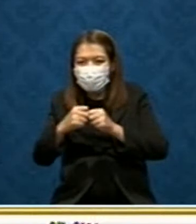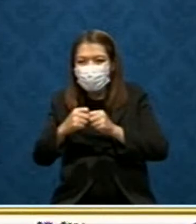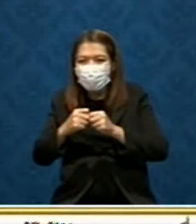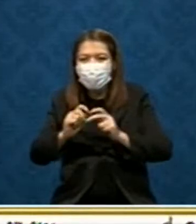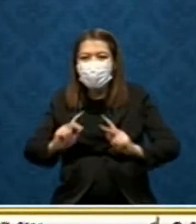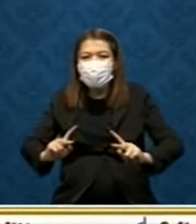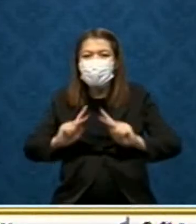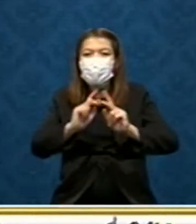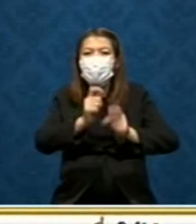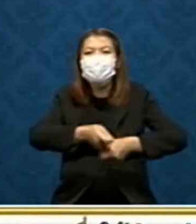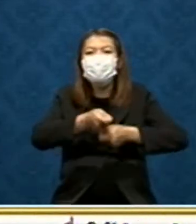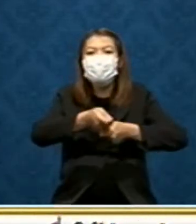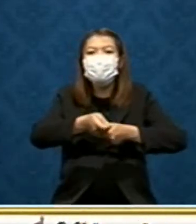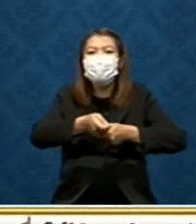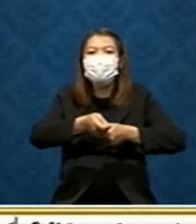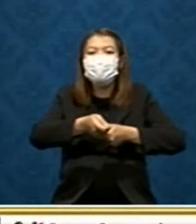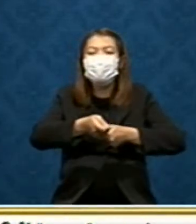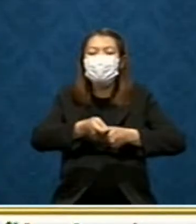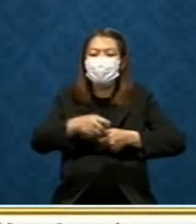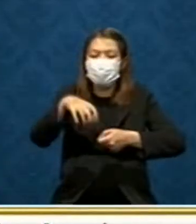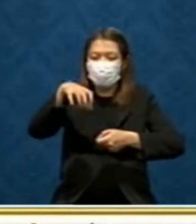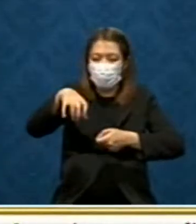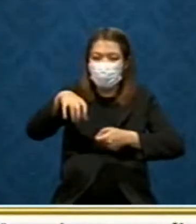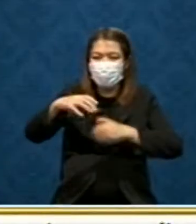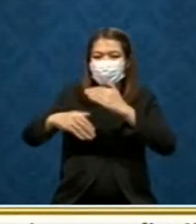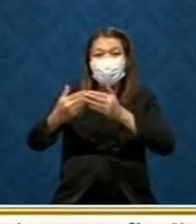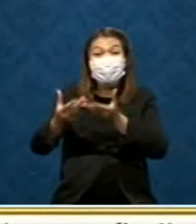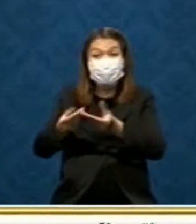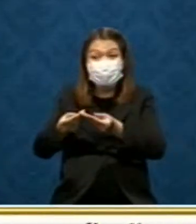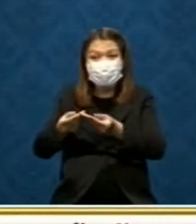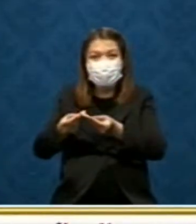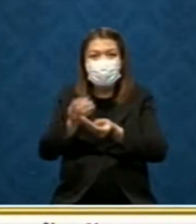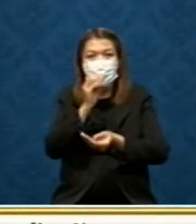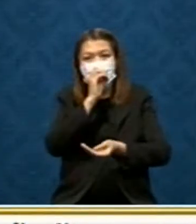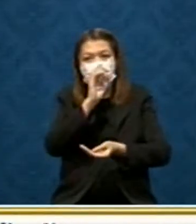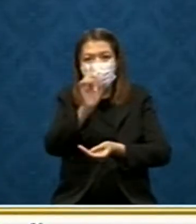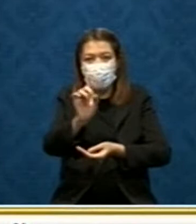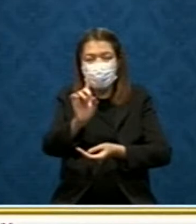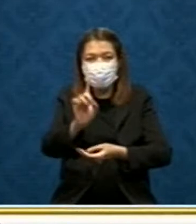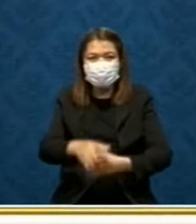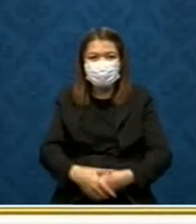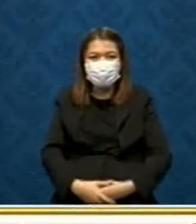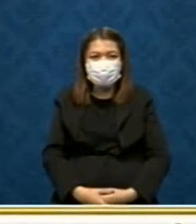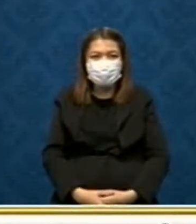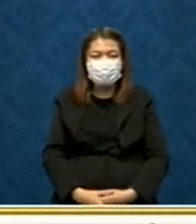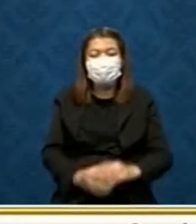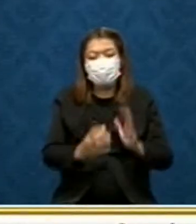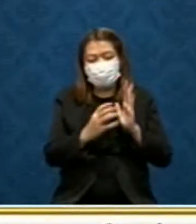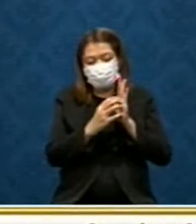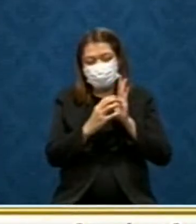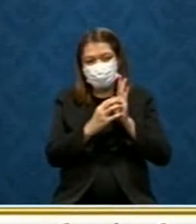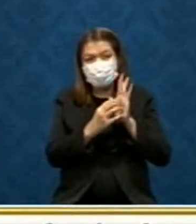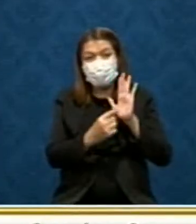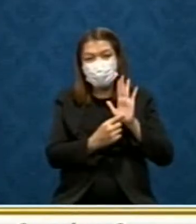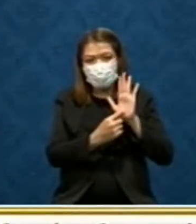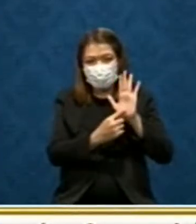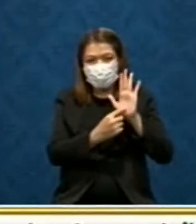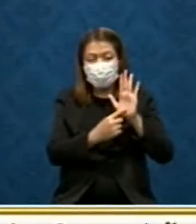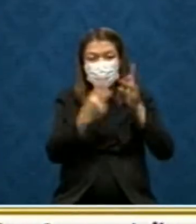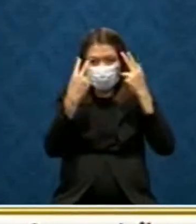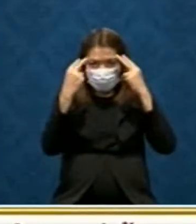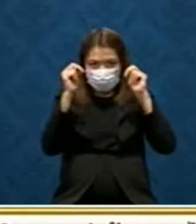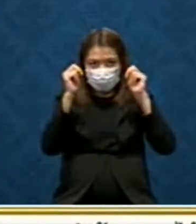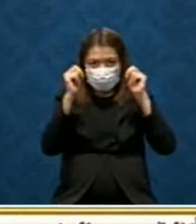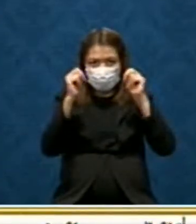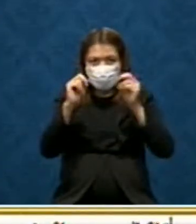กระสวงเกษตร์ เป็คนทำออกมา คมพฒนาที่ดิ วายัไครับพระกลาง ลองอยู่ตัอย่างนะ ธนยก